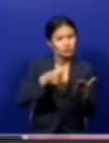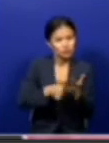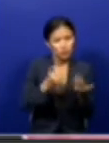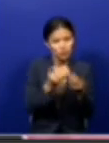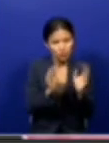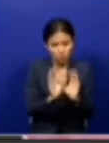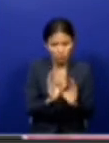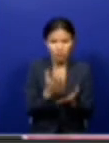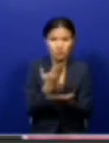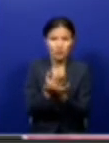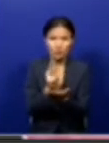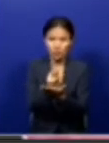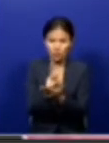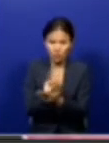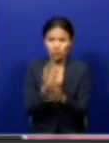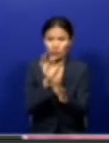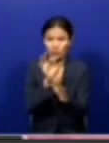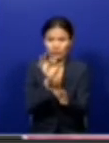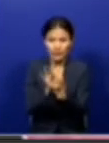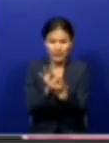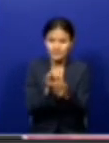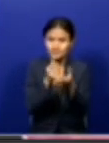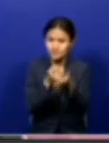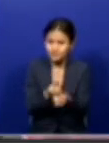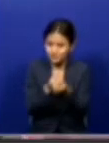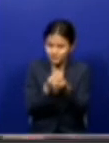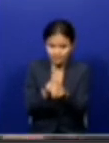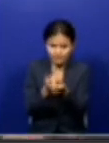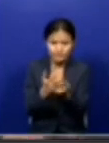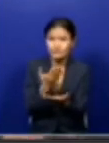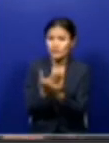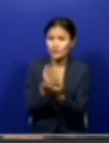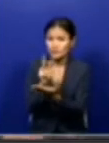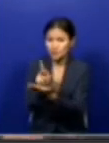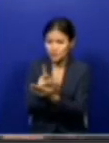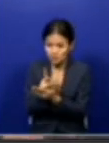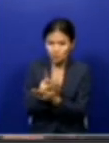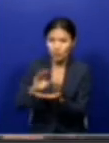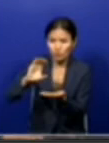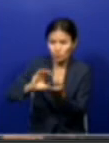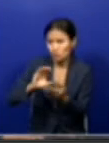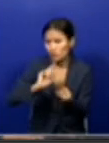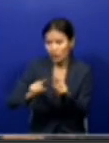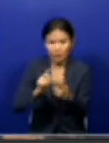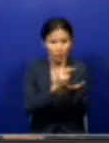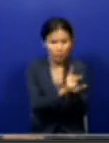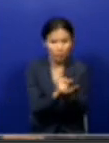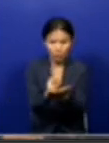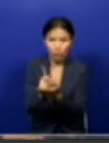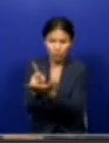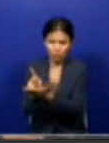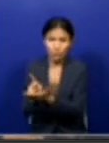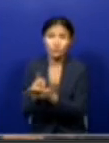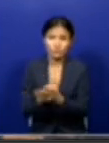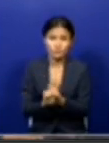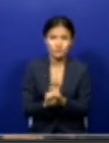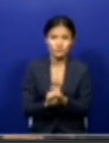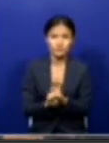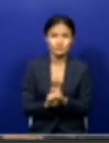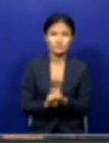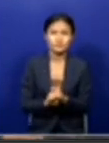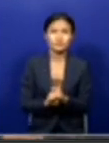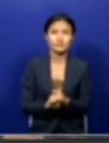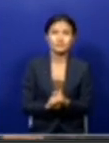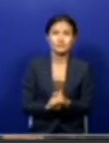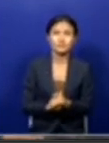หนี้กองทุนต่างๆเป็นระยะเวลา 5-6 ปีที่ผ่านมาเนี่ยนะครับซึ่งสิ่งที่สำคัญที่ผมอย